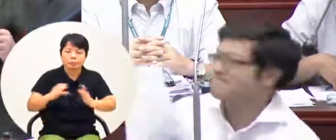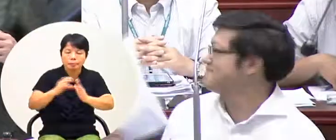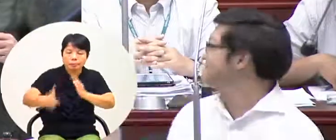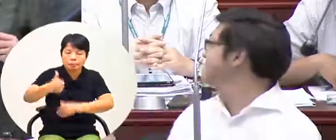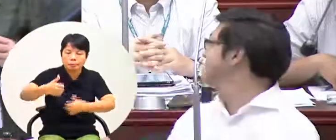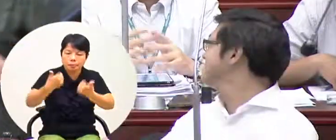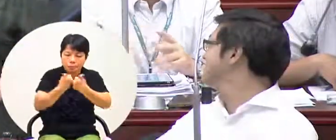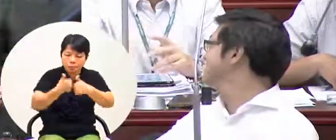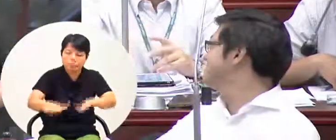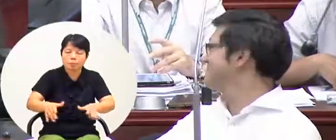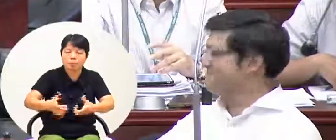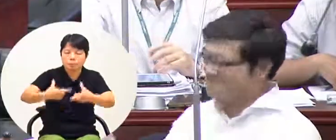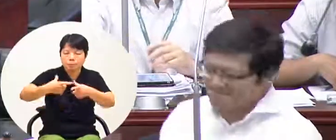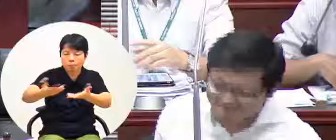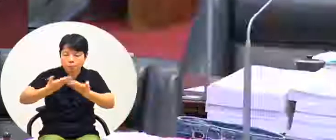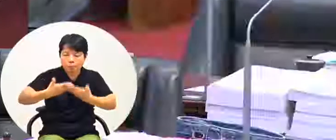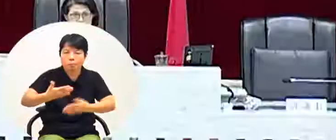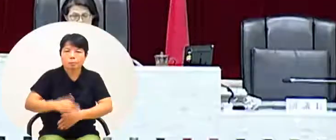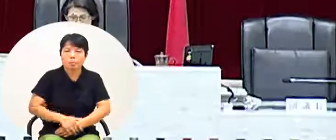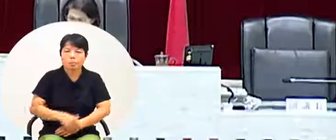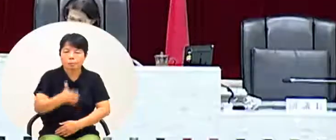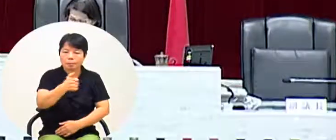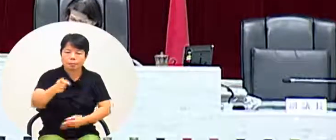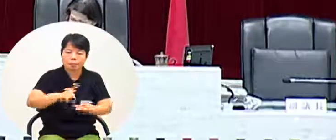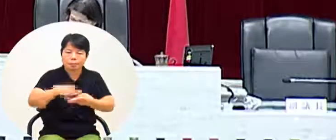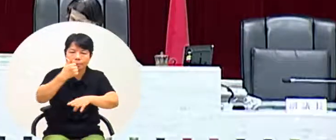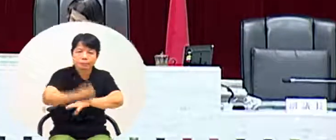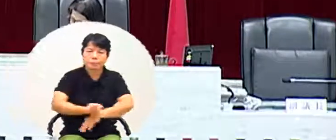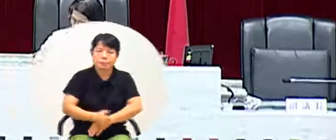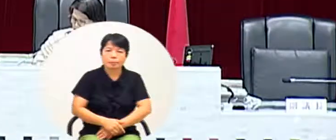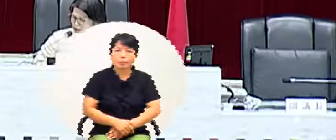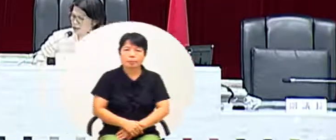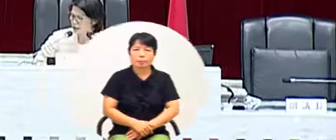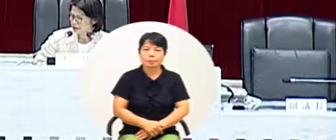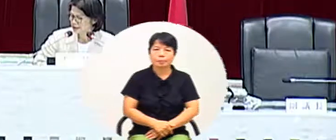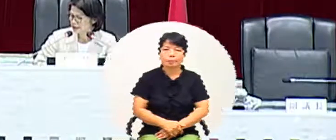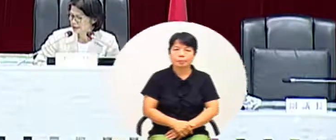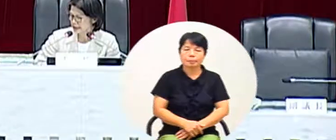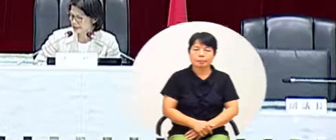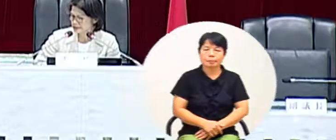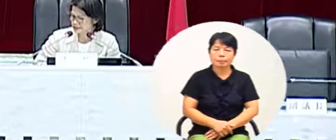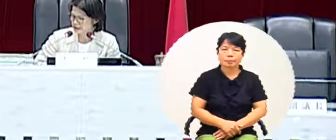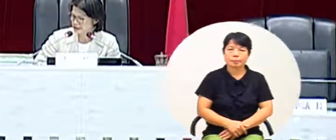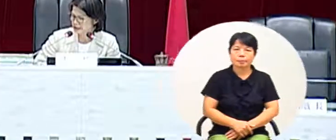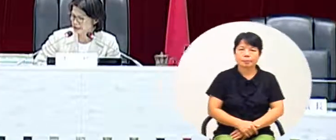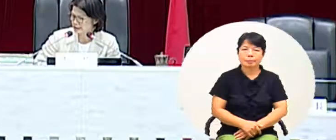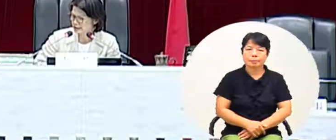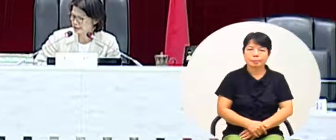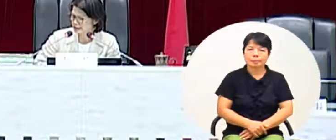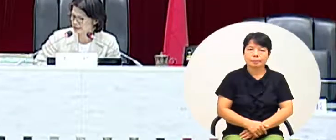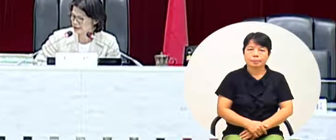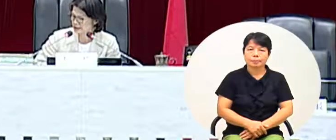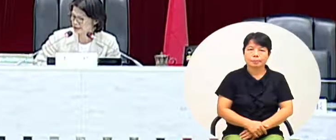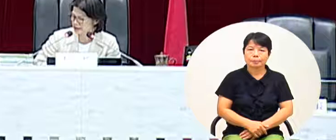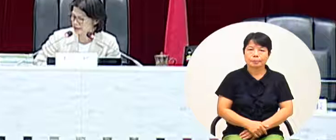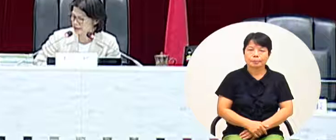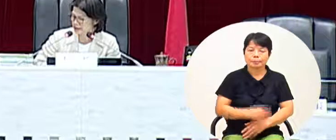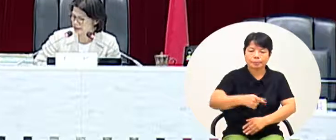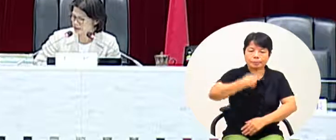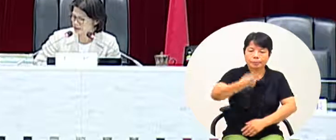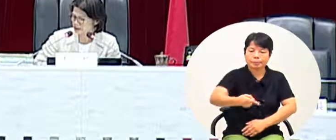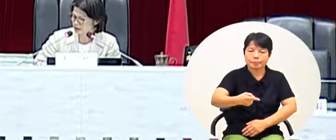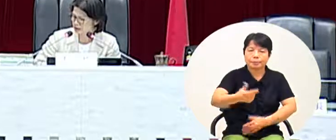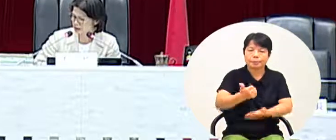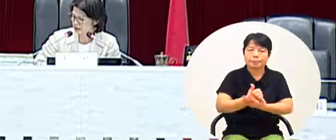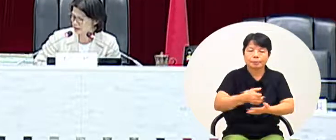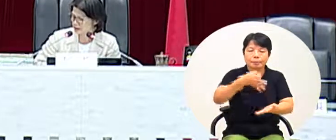上，谢谢主席。 好，谢谢陈彦珍同议员的质询哈。接下来我们请登记第二次